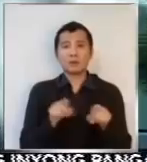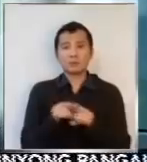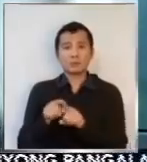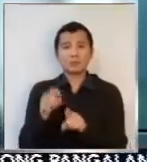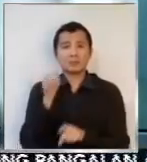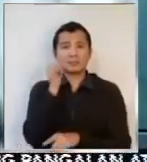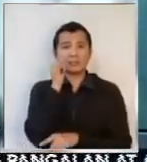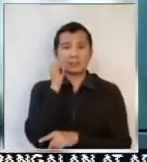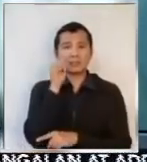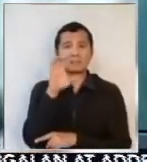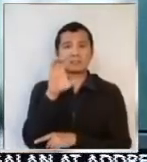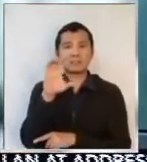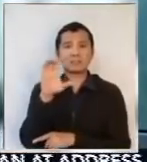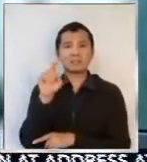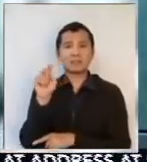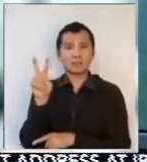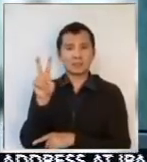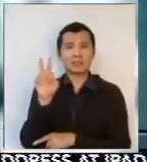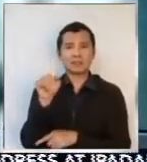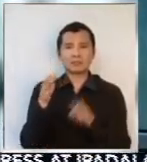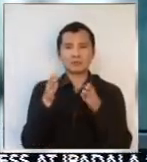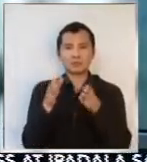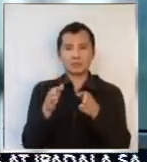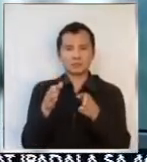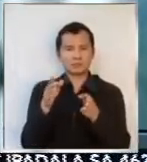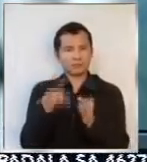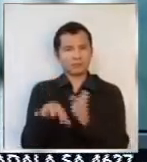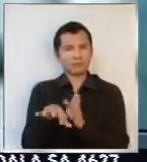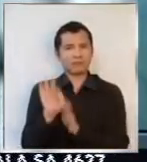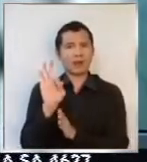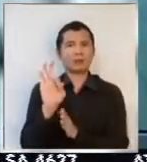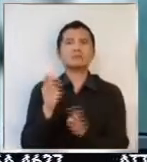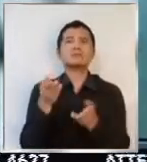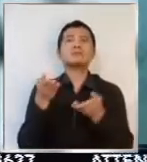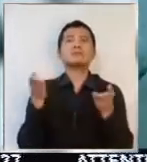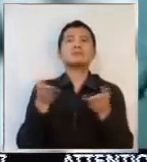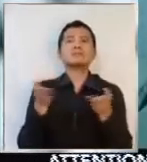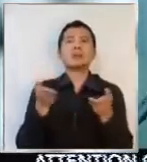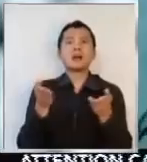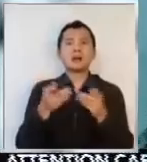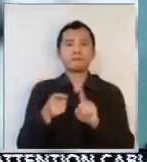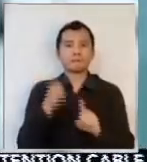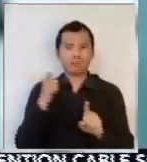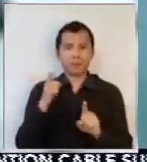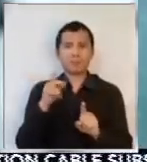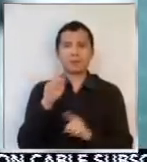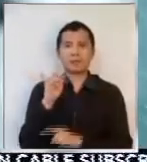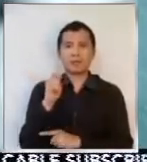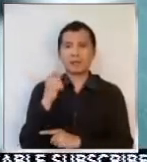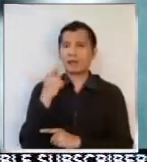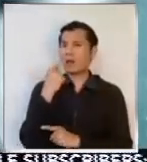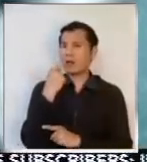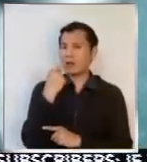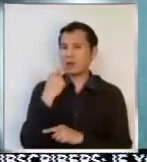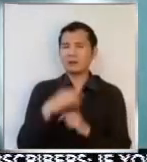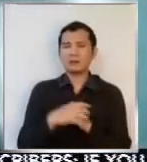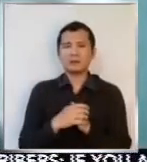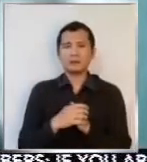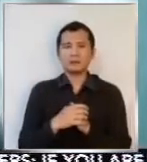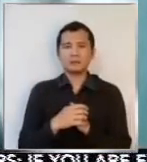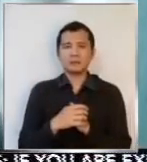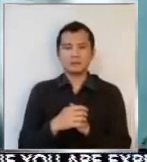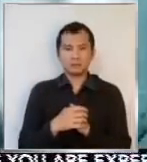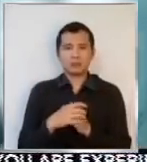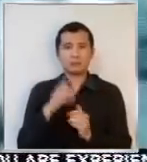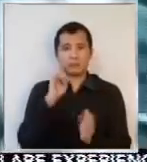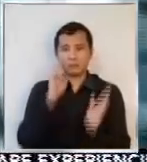Fuente Street, nadiskubre ang pinagmula ng mga nagkalat na test kit. Makikita rito na isa-isang nahulog ang